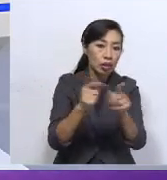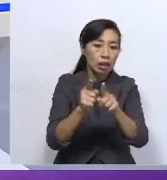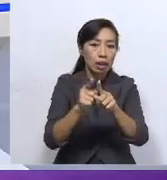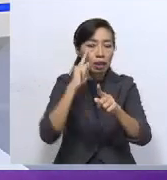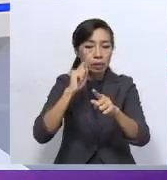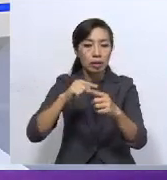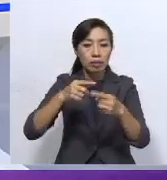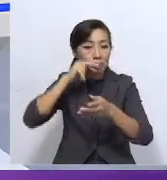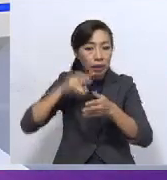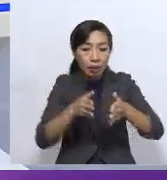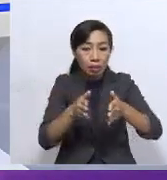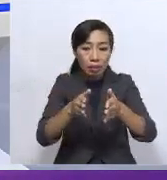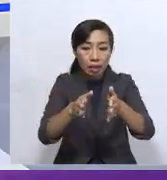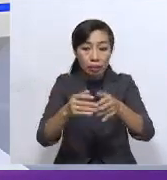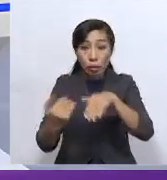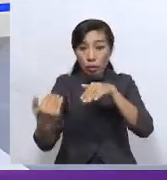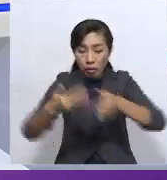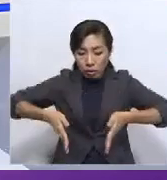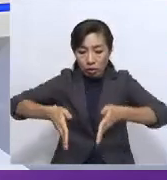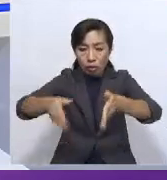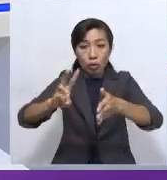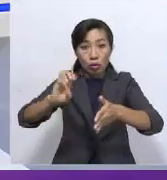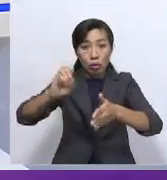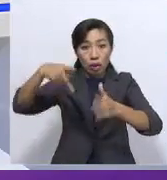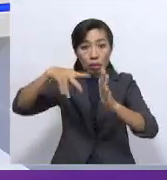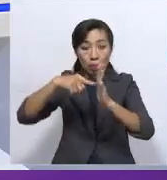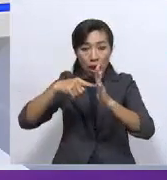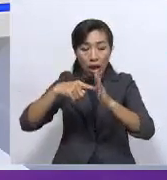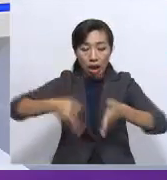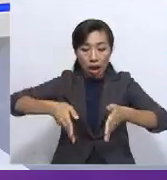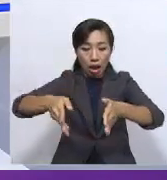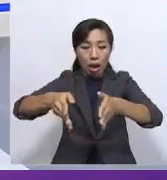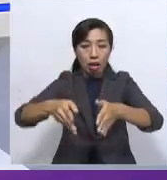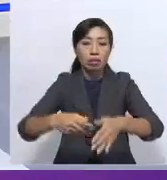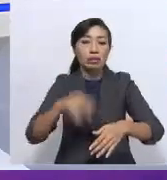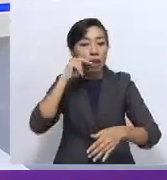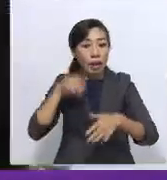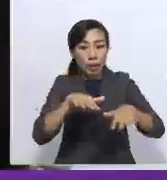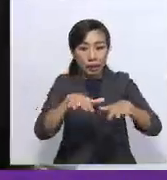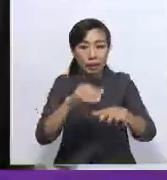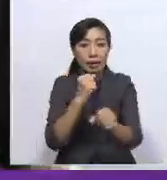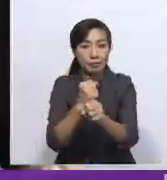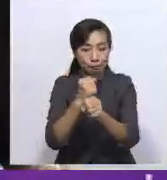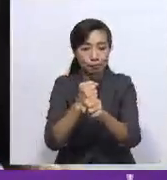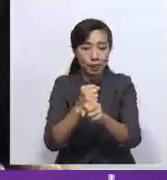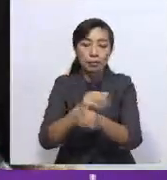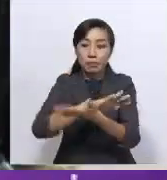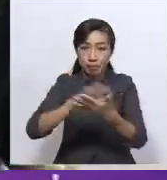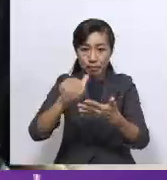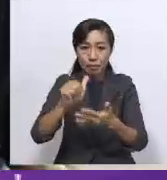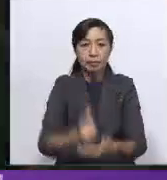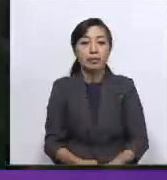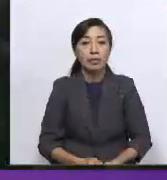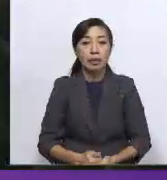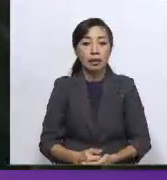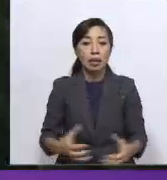รับภูมิทัศน์คูน้ำริมถนนวิภาวดีรังสิตและคลองเปรมประชากรเขตหลัก4ค่ะโดยหน่วยพระราชทานและประช